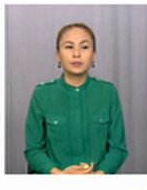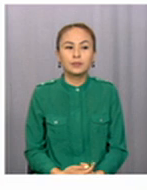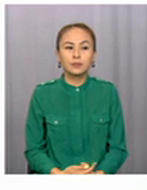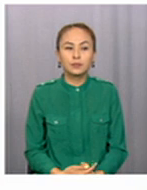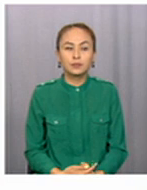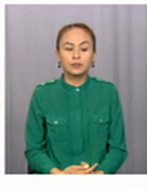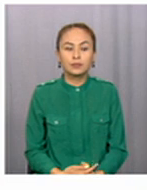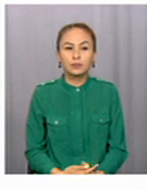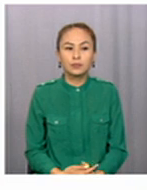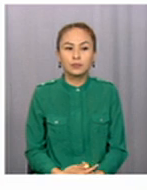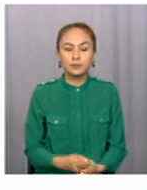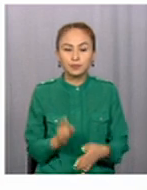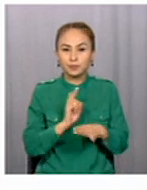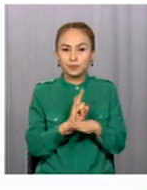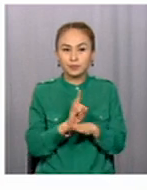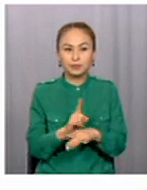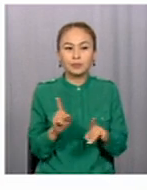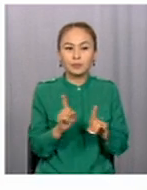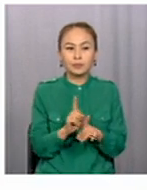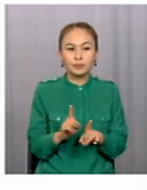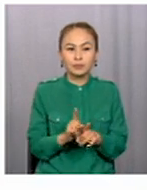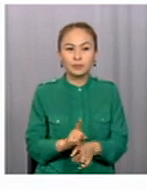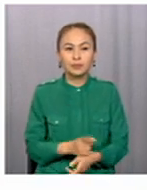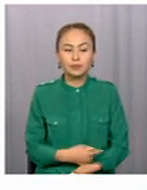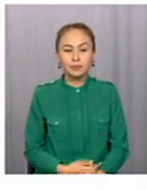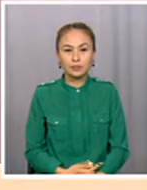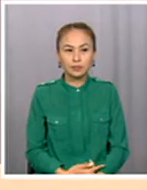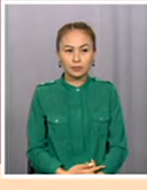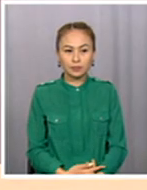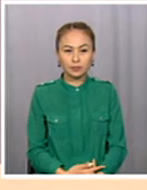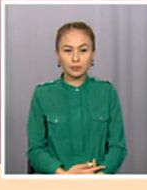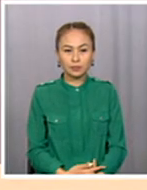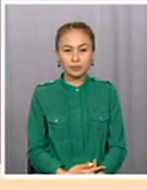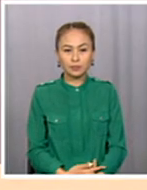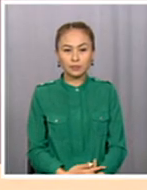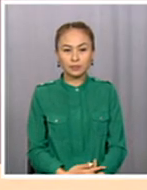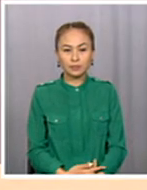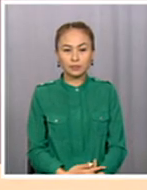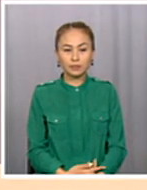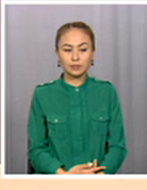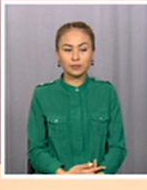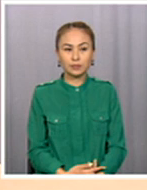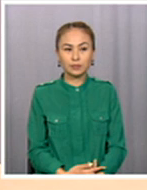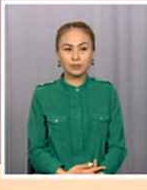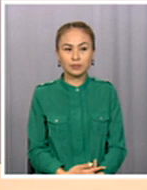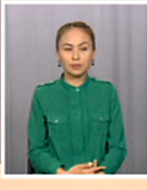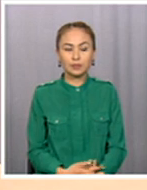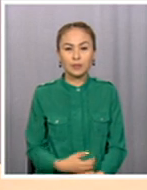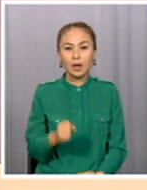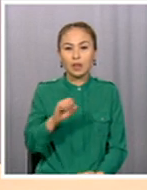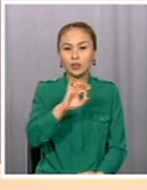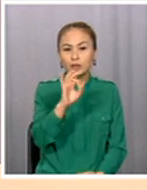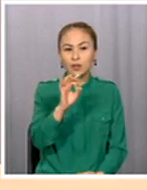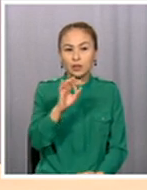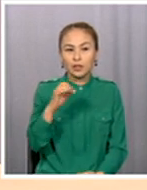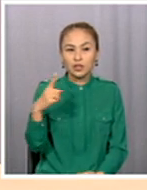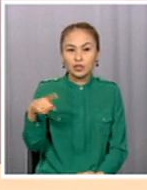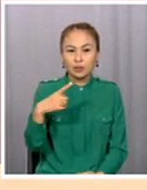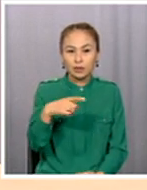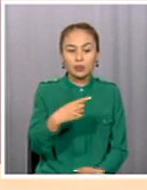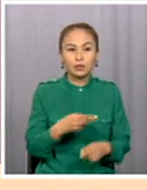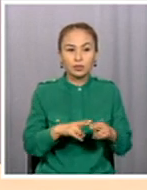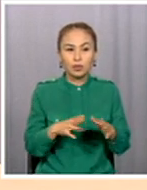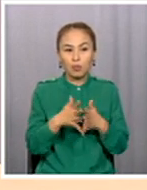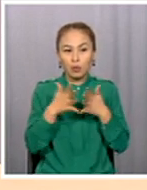да бәсен шиқылдайды. Ал балалар, жыландар өте үлкен